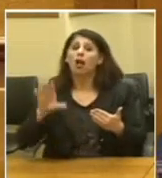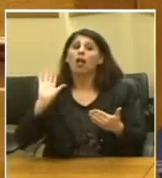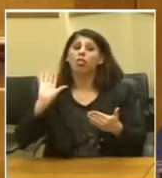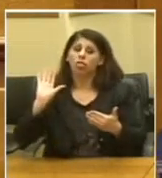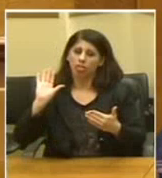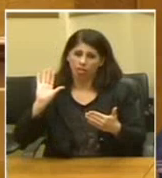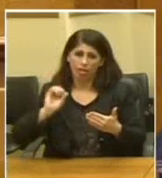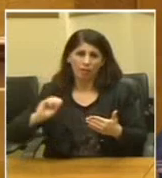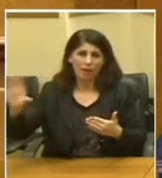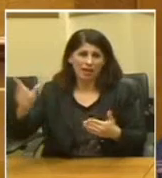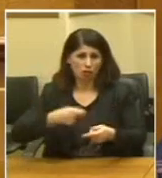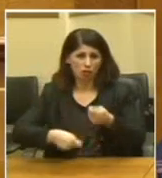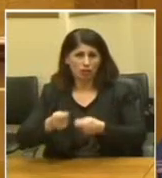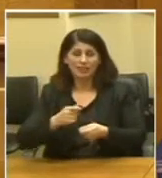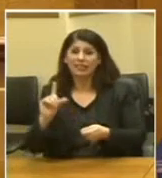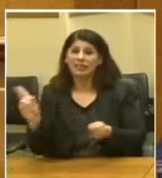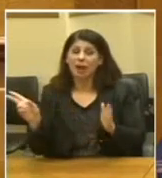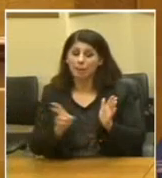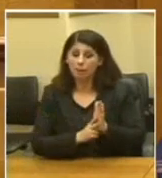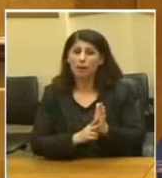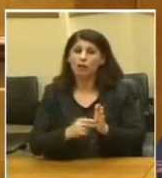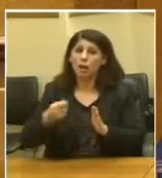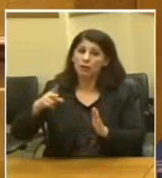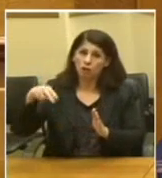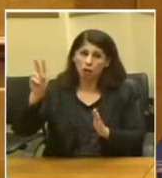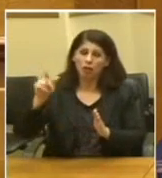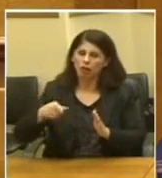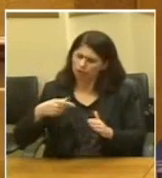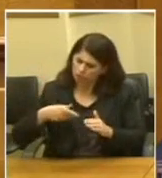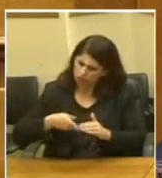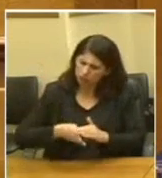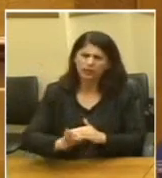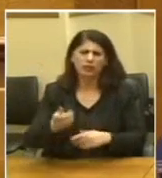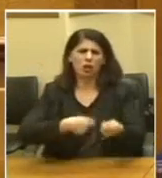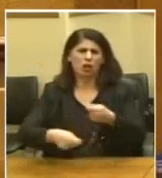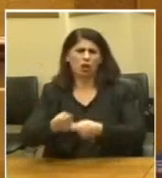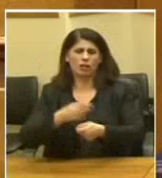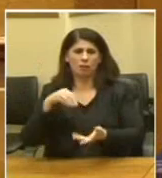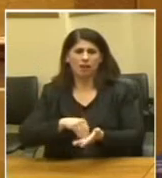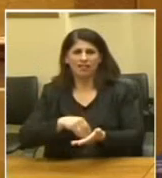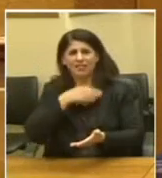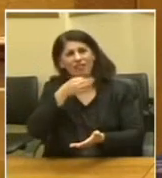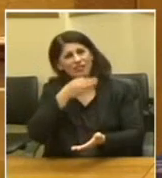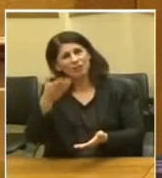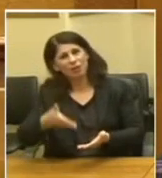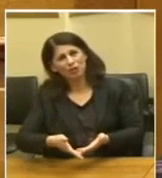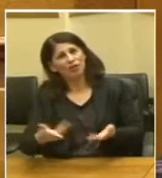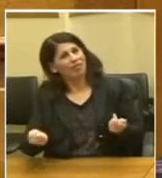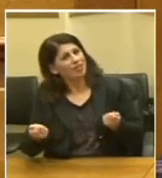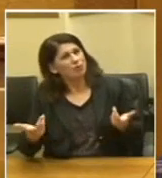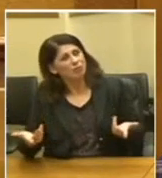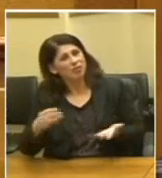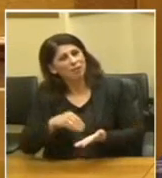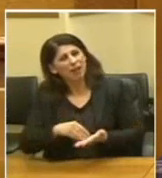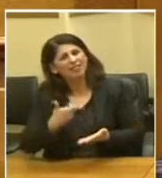στις αγορές, διότι είναι απαγορευτικά τα επιτόκια. Βγήκε η χώρα στις αγορές ξανά. Τι αφήγημα, κύριε Μητσοτάκη, πια θα χρησιμοποιήσετε?